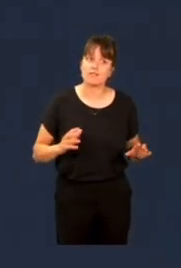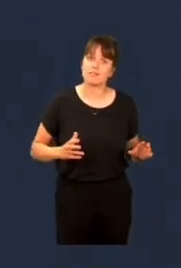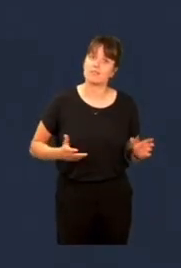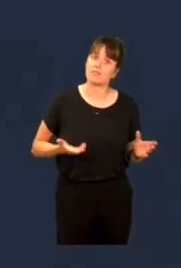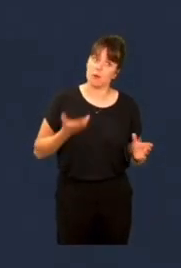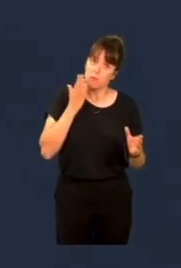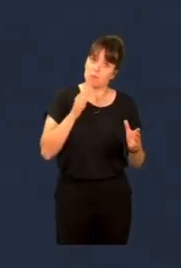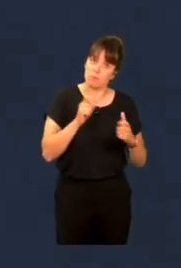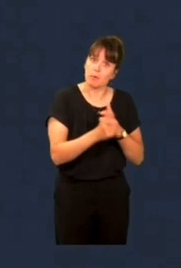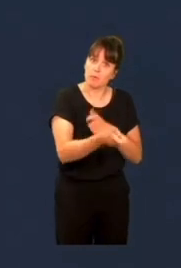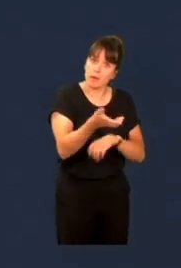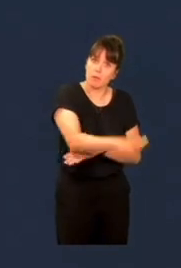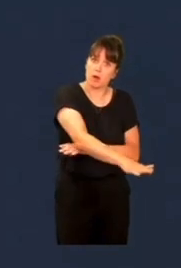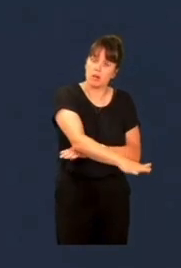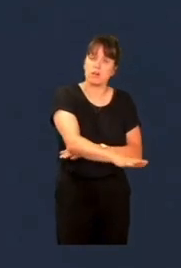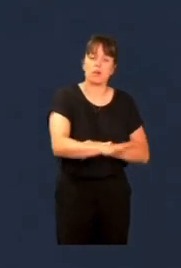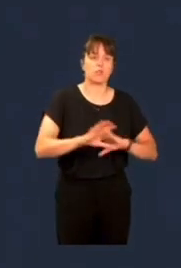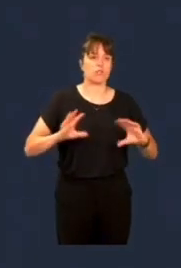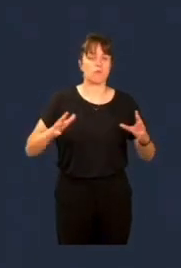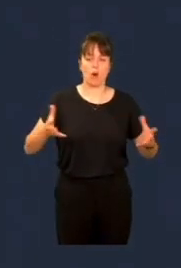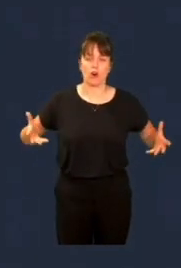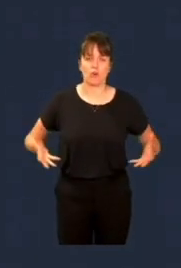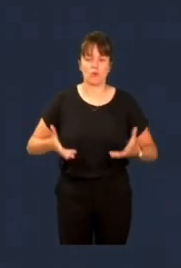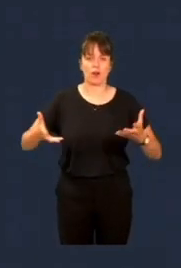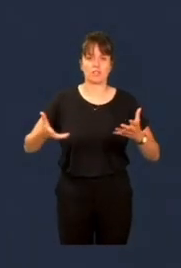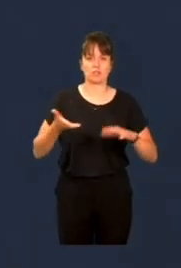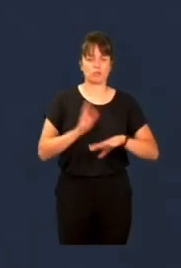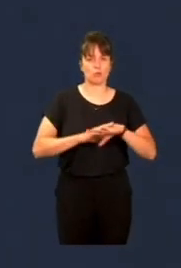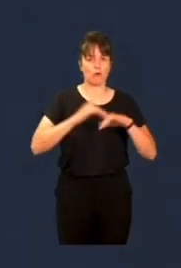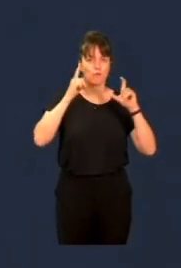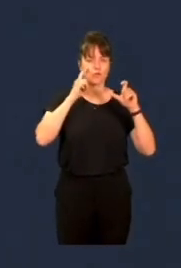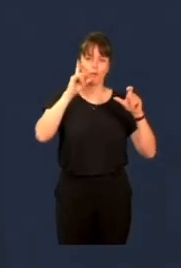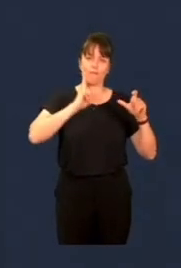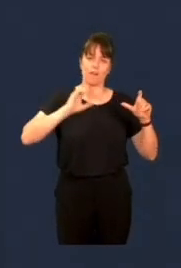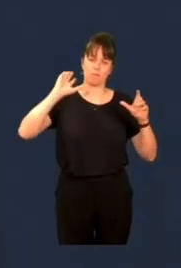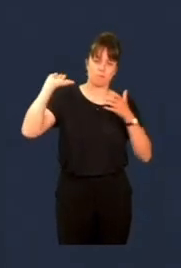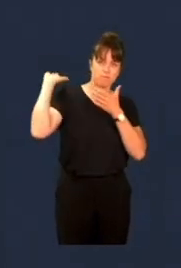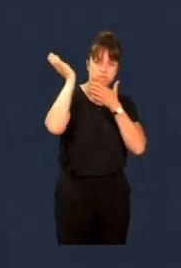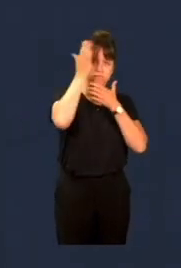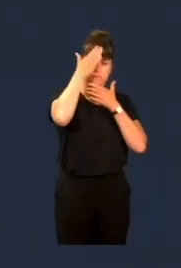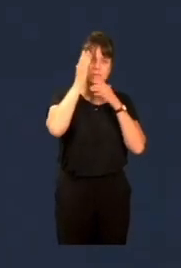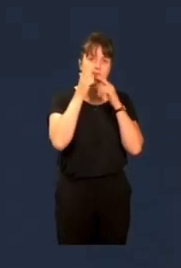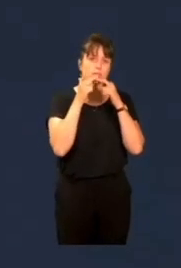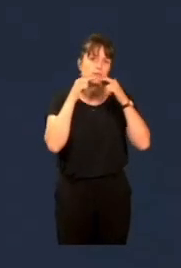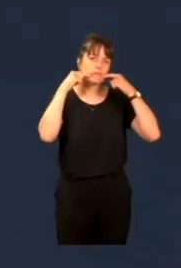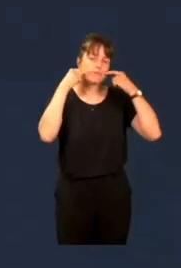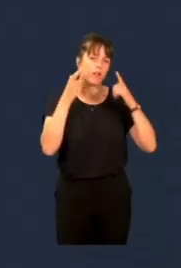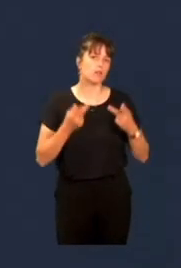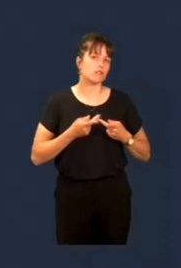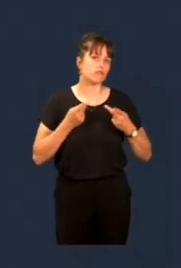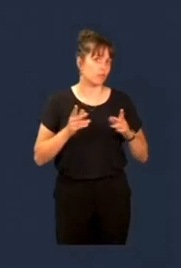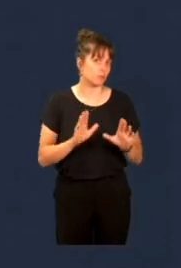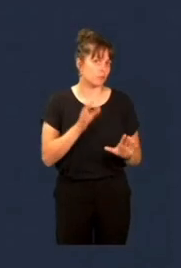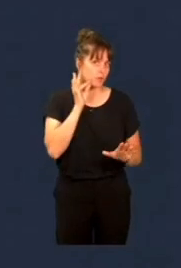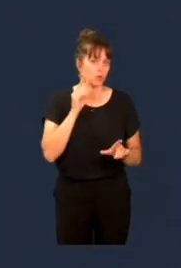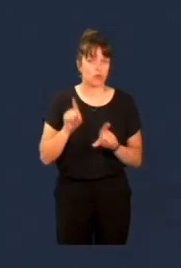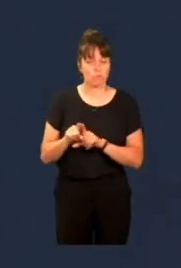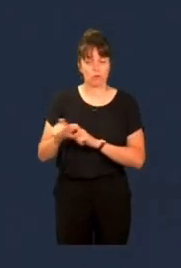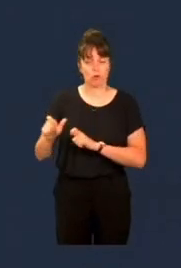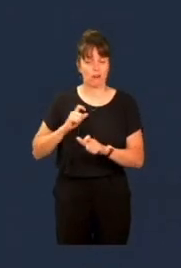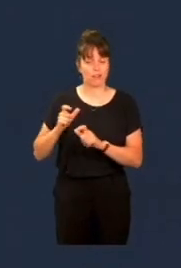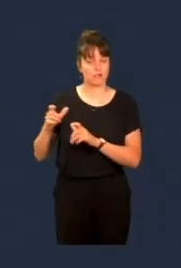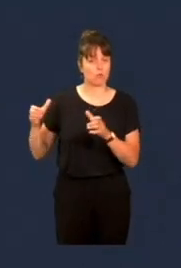politique régionale envers les femmes iraniennes, vous avez choisi la photo d'une femme voilée, arborant un léger sourire, comme le faisait remarquer notre collègue du